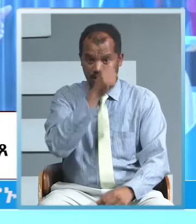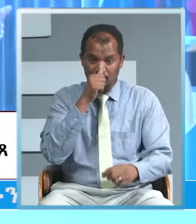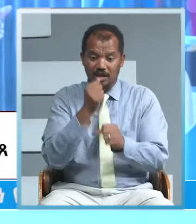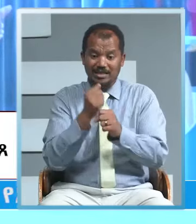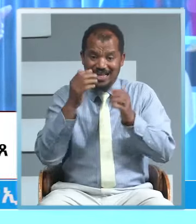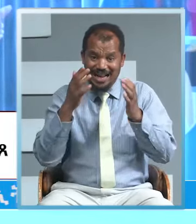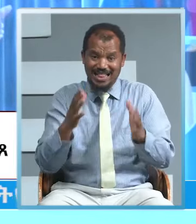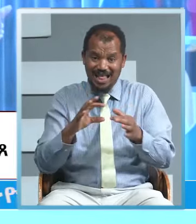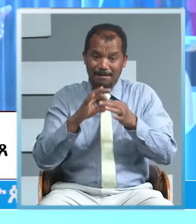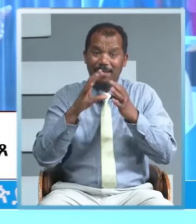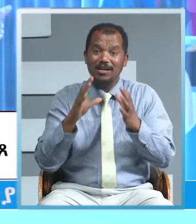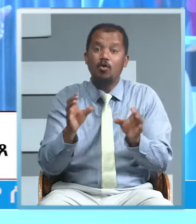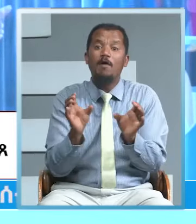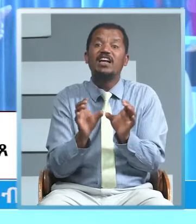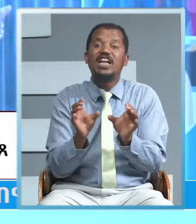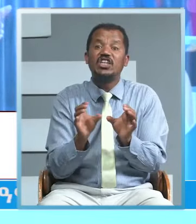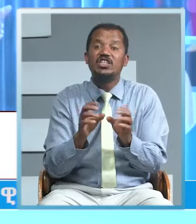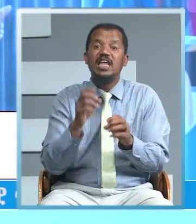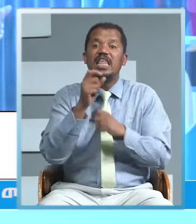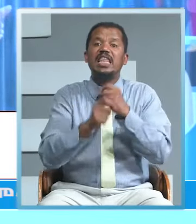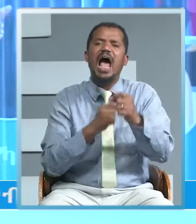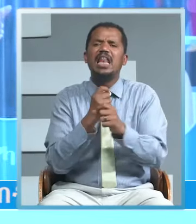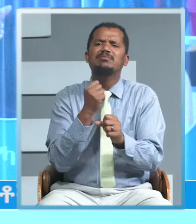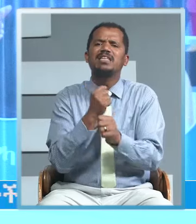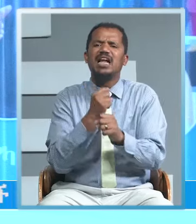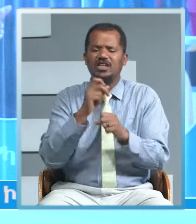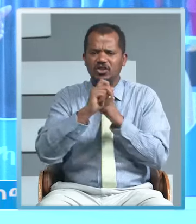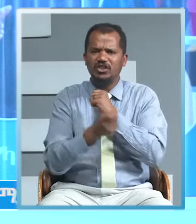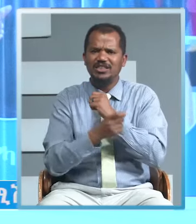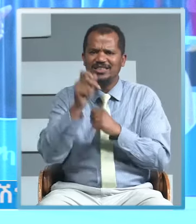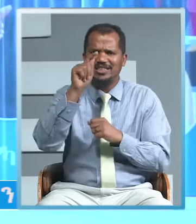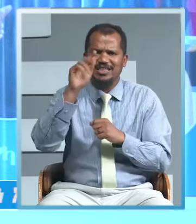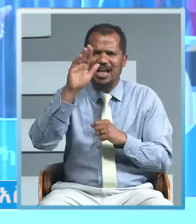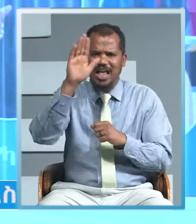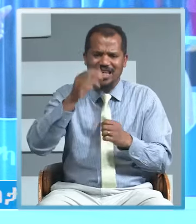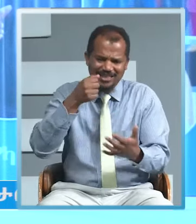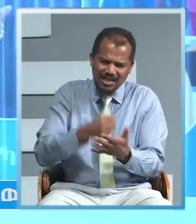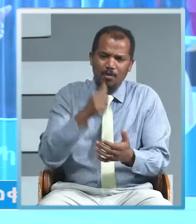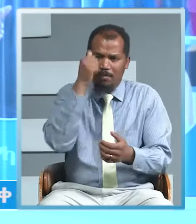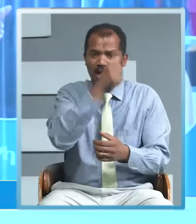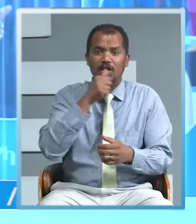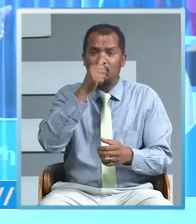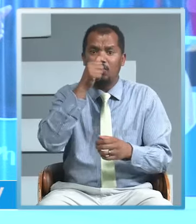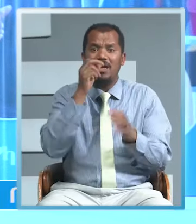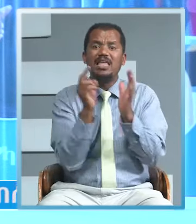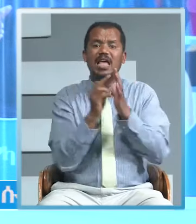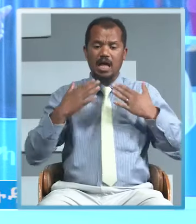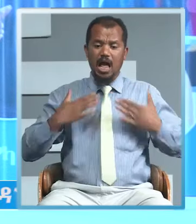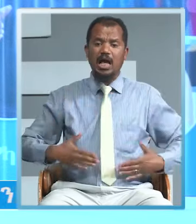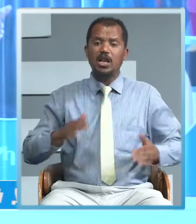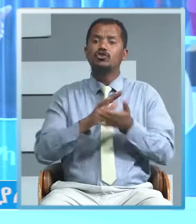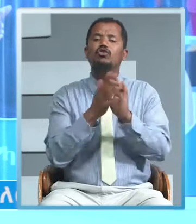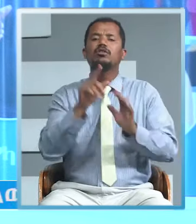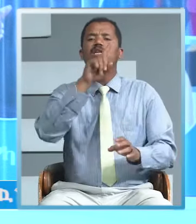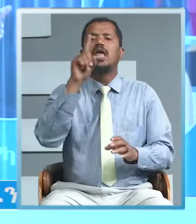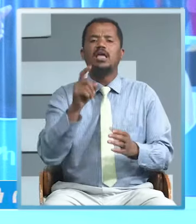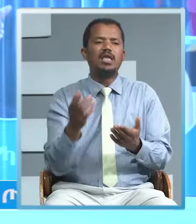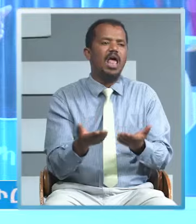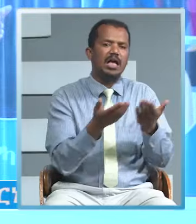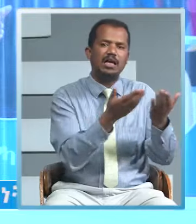የኢትዮጵያ ሰራተኛ ማህበራት ኮንፌዴሬሽን የዓለም ስራ ድርጅት ድንጋጌዎች ጸድቀው በኢትዮጵያ የህግ አካላት እንዲሆኑ